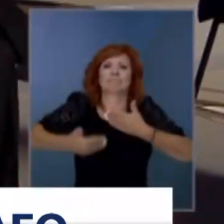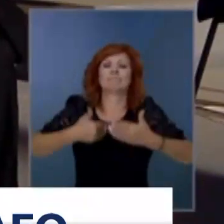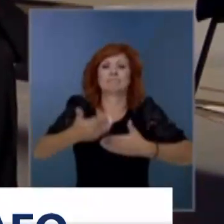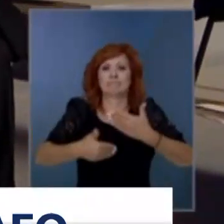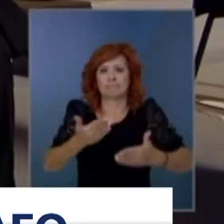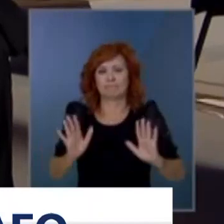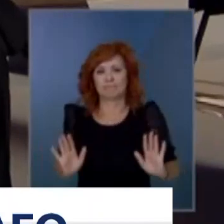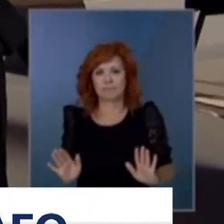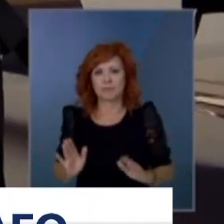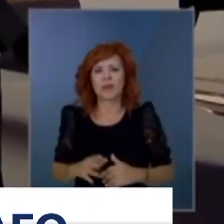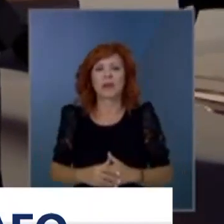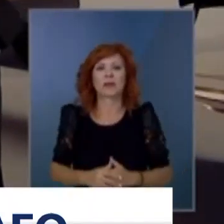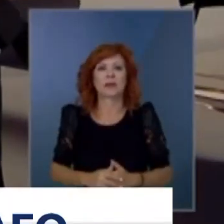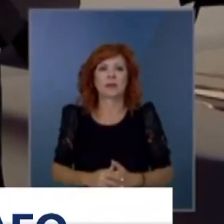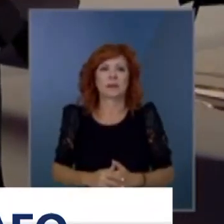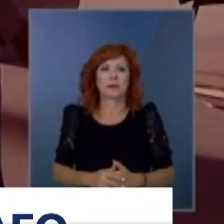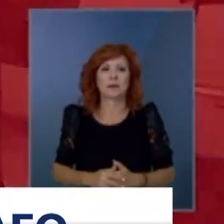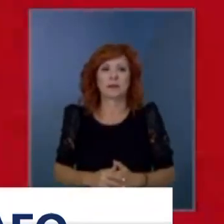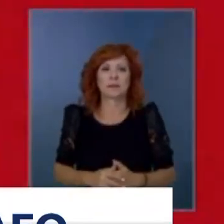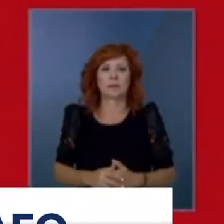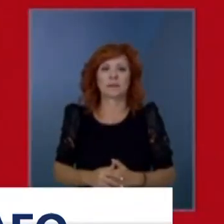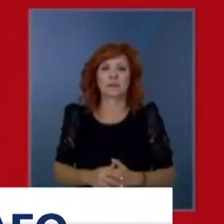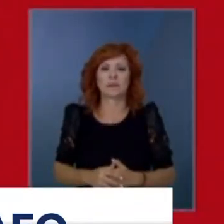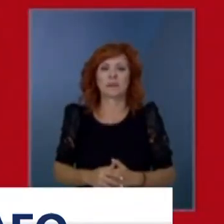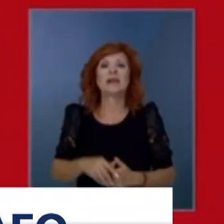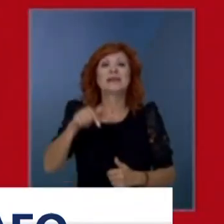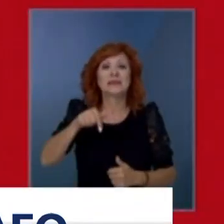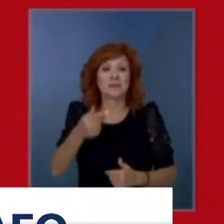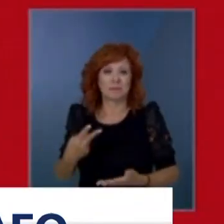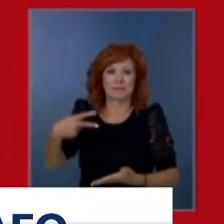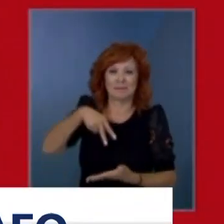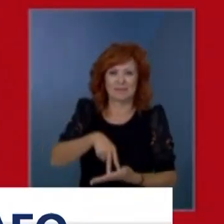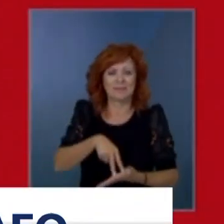Επιτρέψτε μου λοιπόν σήμερα από το βήμα της Δέθχελ Έξπο